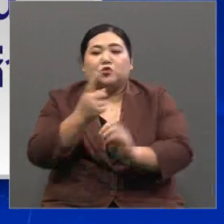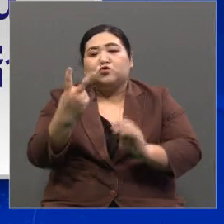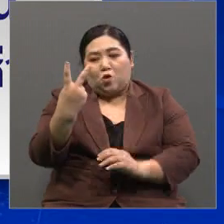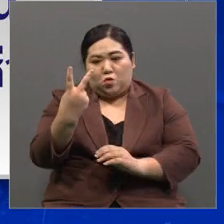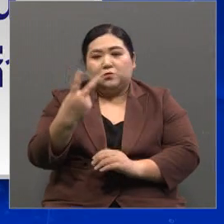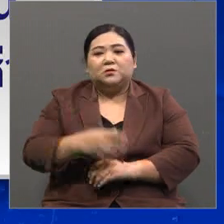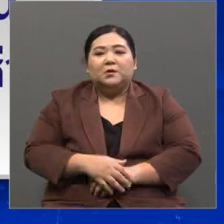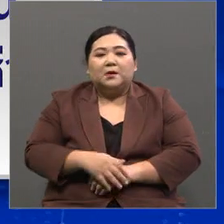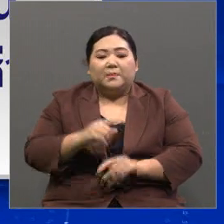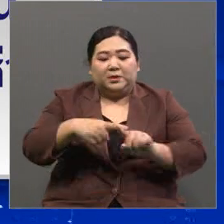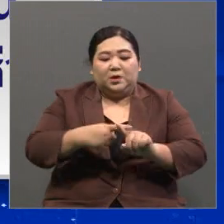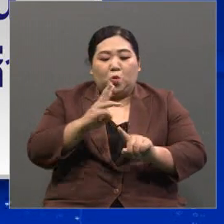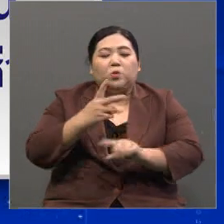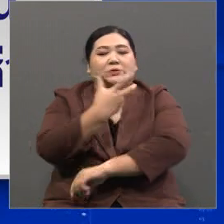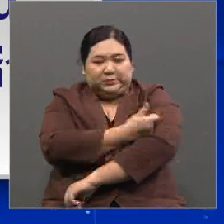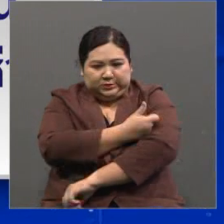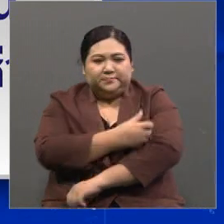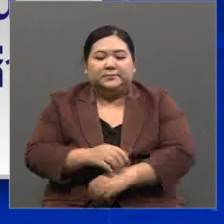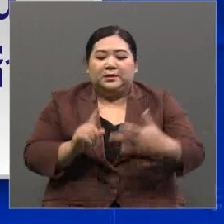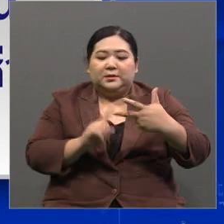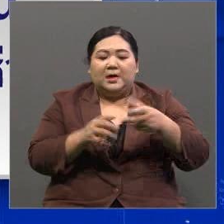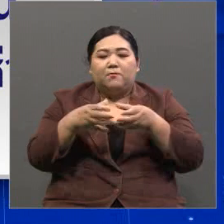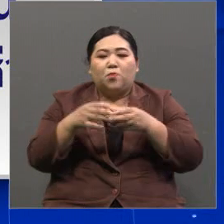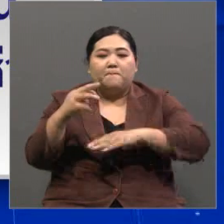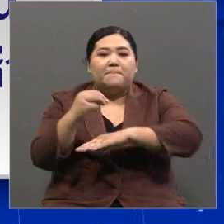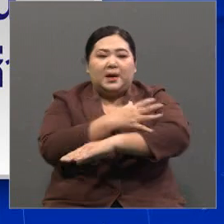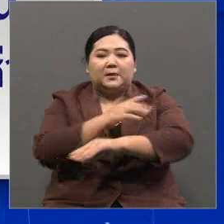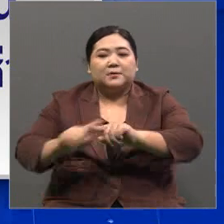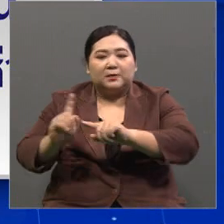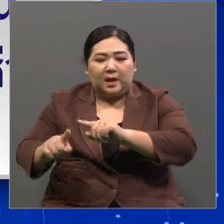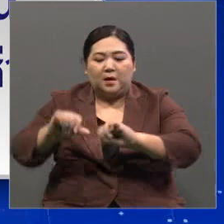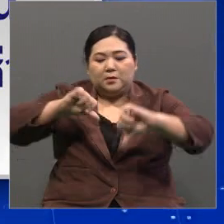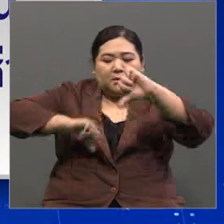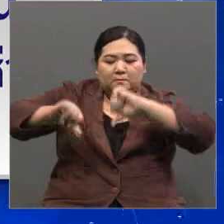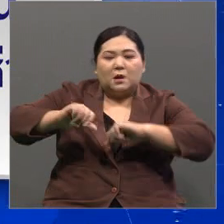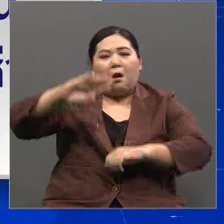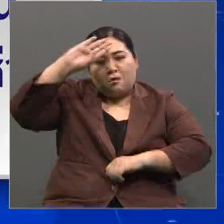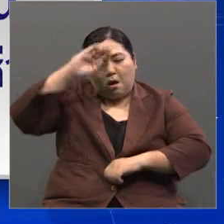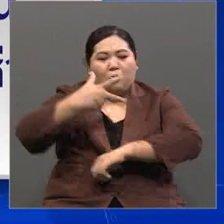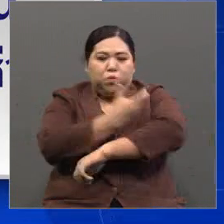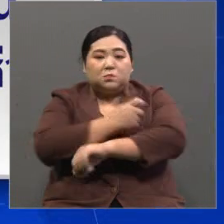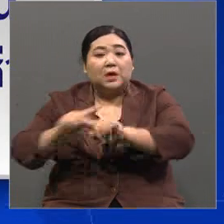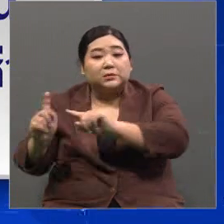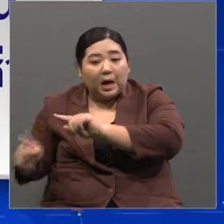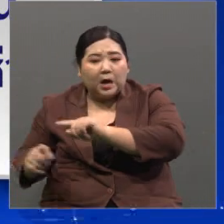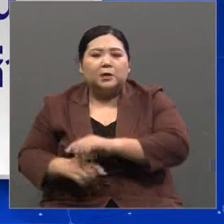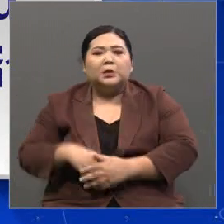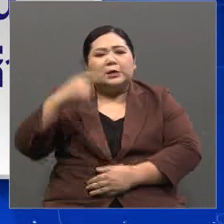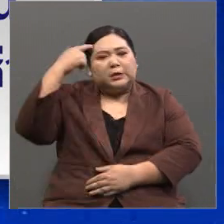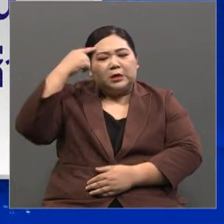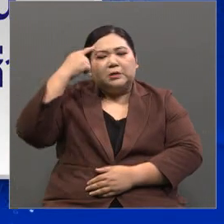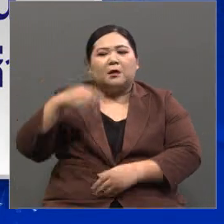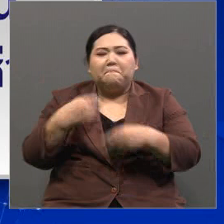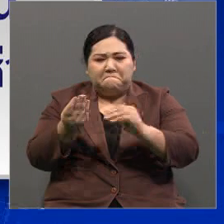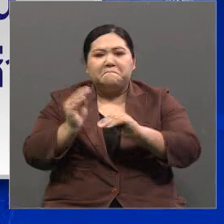ผู้ป่วยโรคมะเร็งค่ะที่ต้องให้เคมีบำบัดอาจจะทำให้ภูมิคุ้มกันจากการฉีดวัคซีนเนี่ยลดลงก็มีการเสนอบอกว่าให้มีการฉี